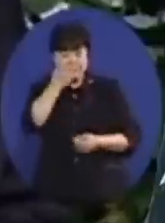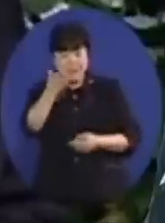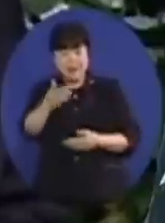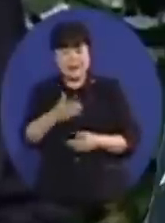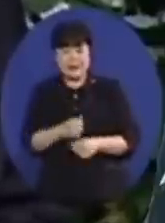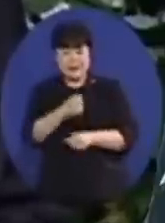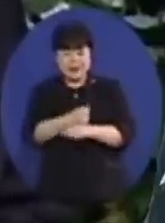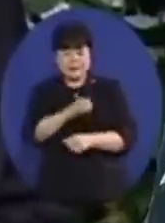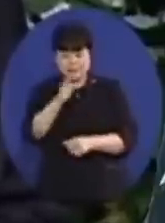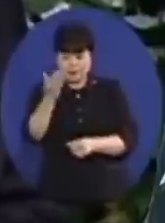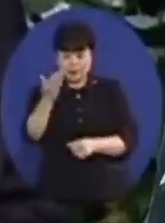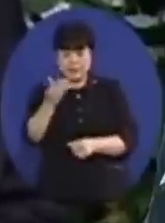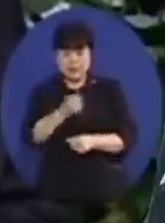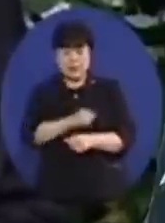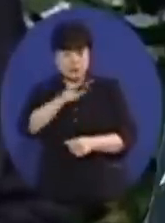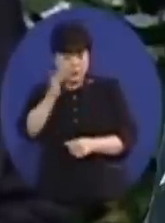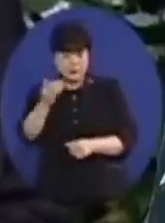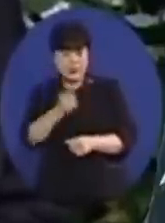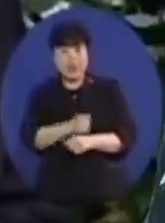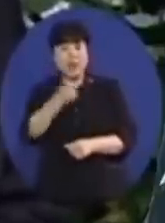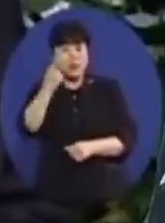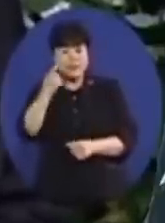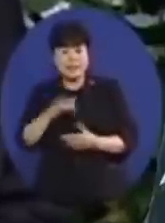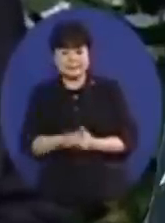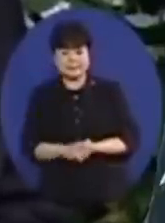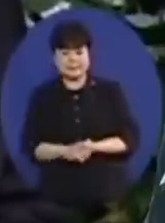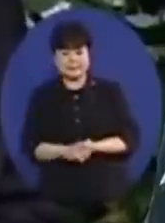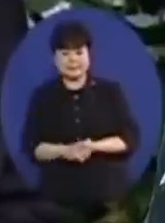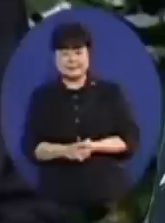할 수 있다 하면 된다 해보자